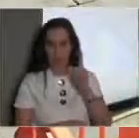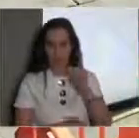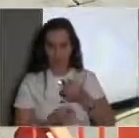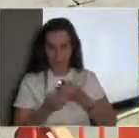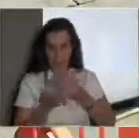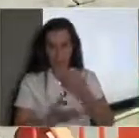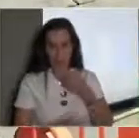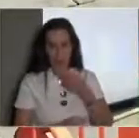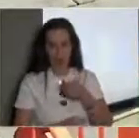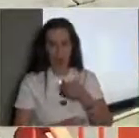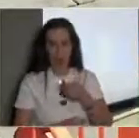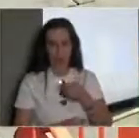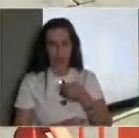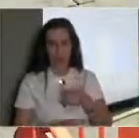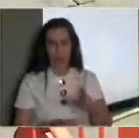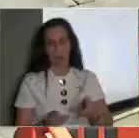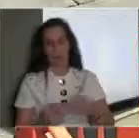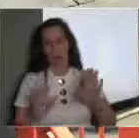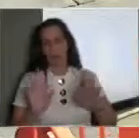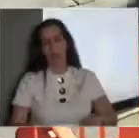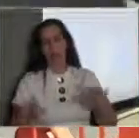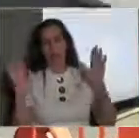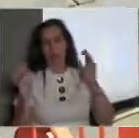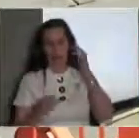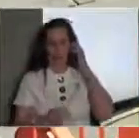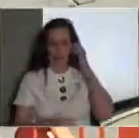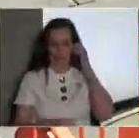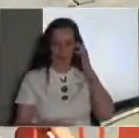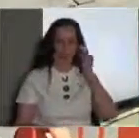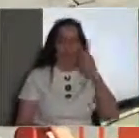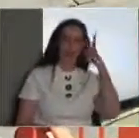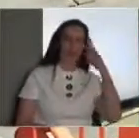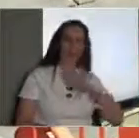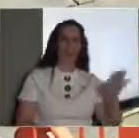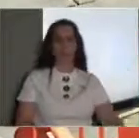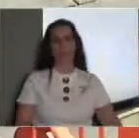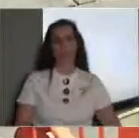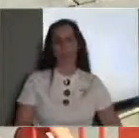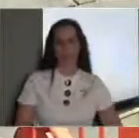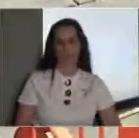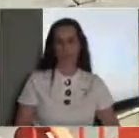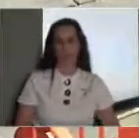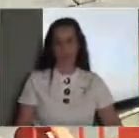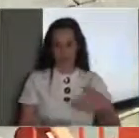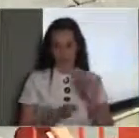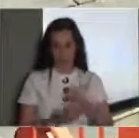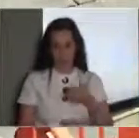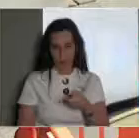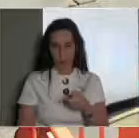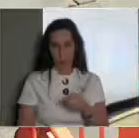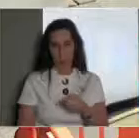של יהדות, וזה אתה, עם הנעליים למטה, עם המכנסיים למטה, אתה לא מבין כלום בדברים האלה. מציע לך הצעה עוד